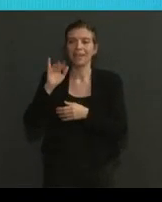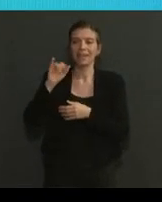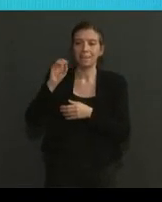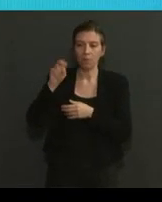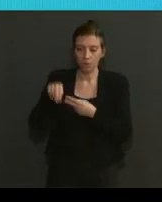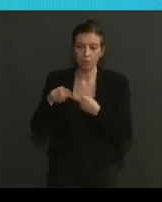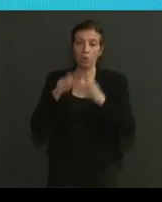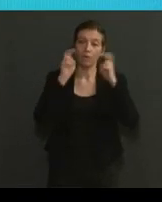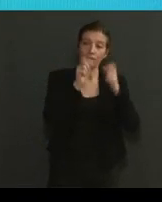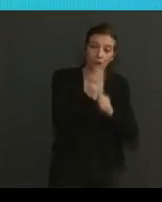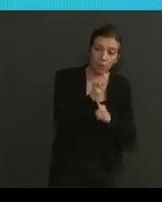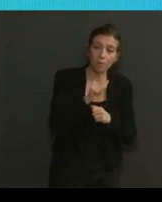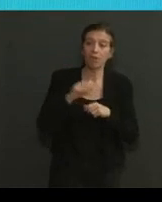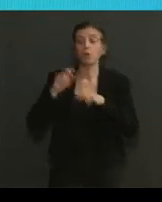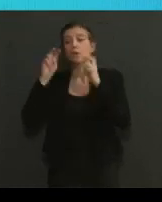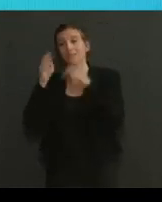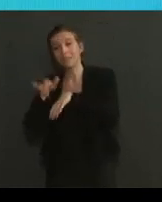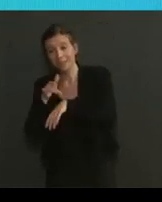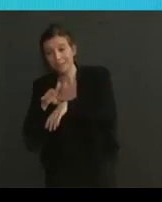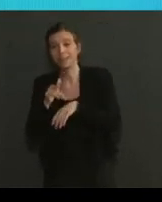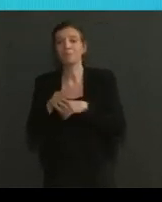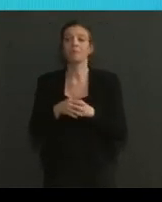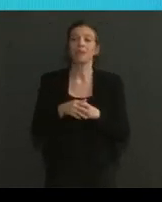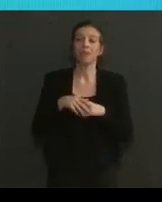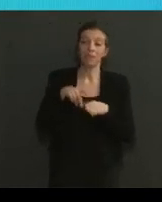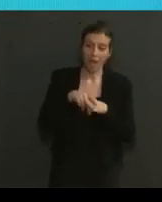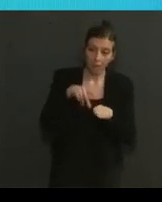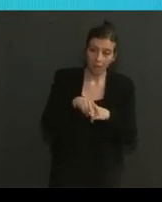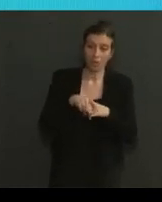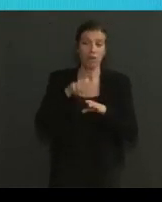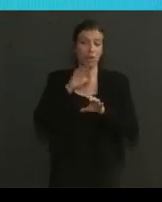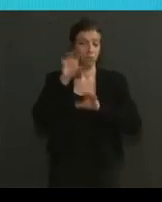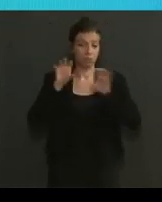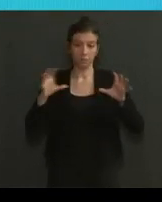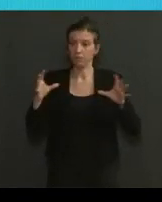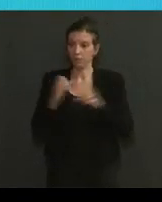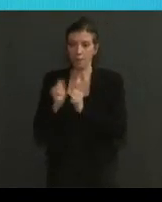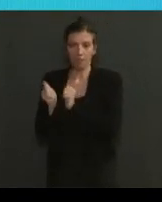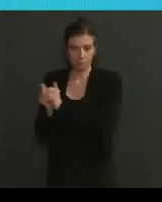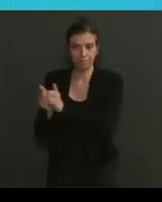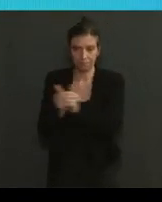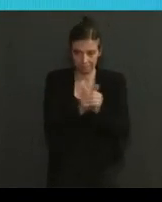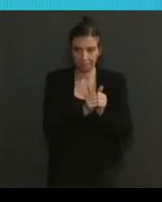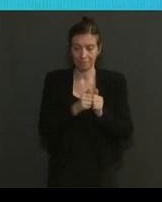Gent, NAME en nog vele andere betrokken zijn, wordt gecoördineerd door Cienzano.